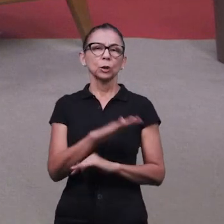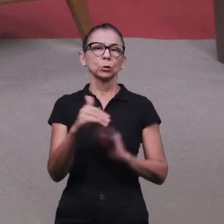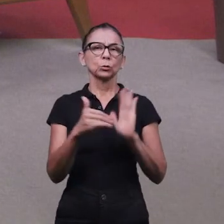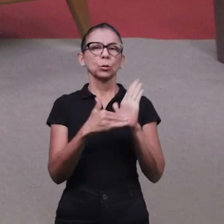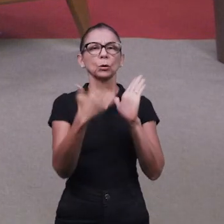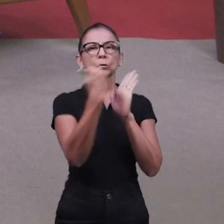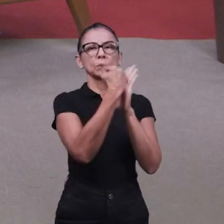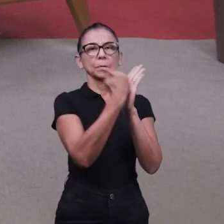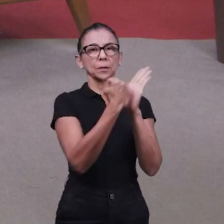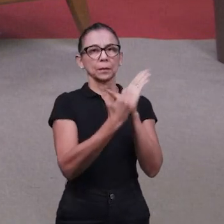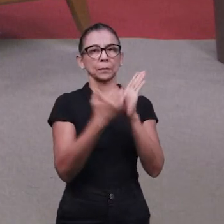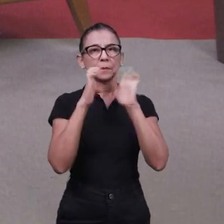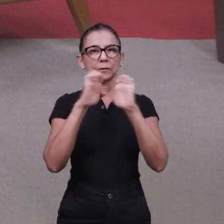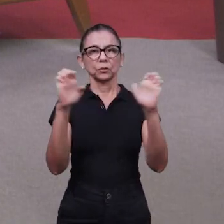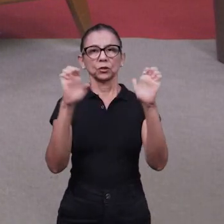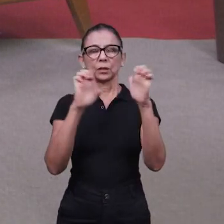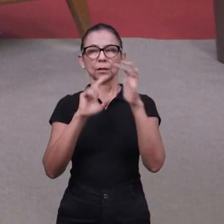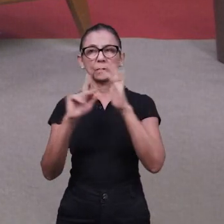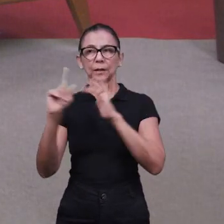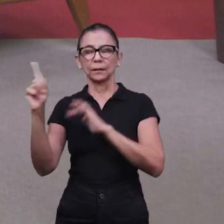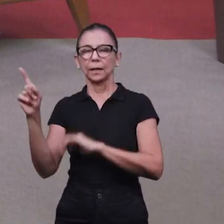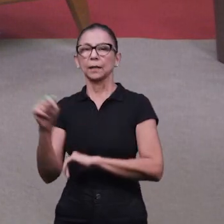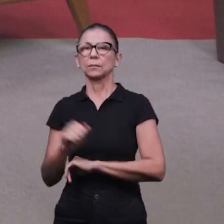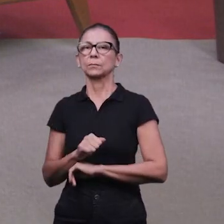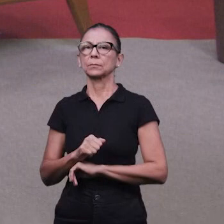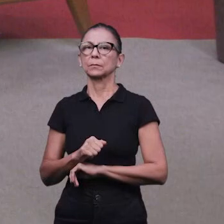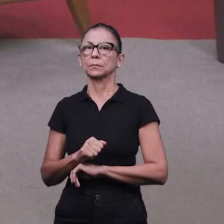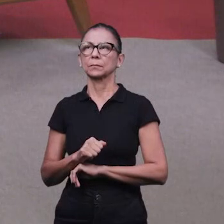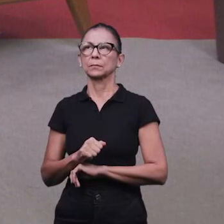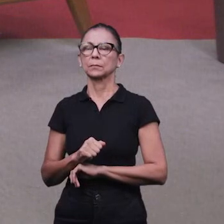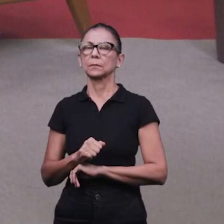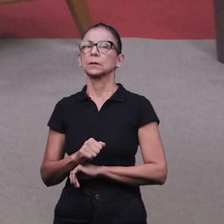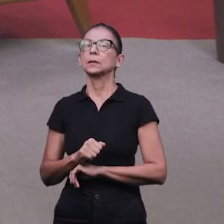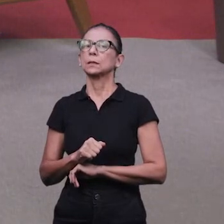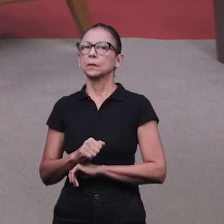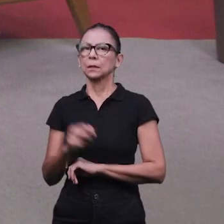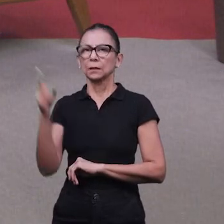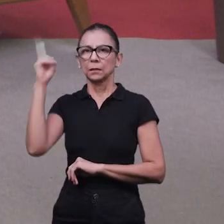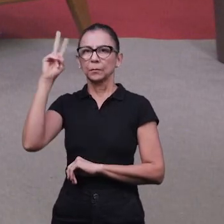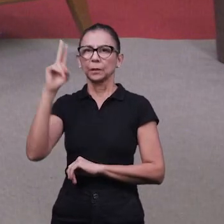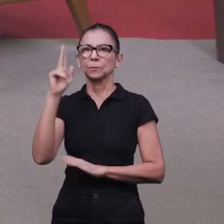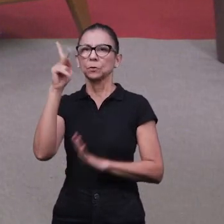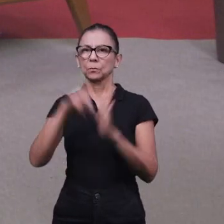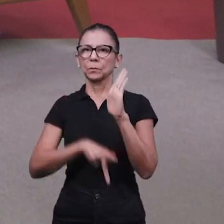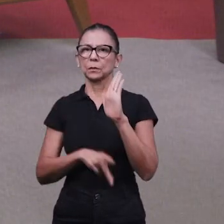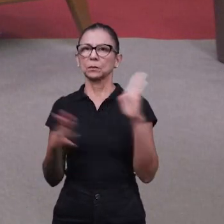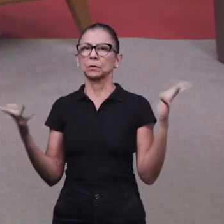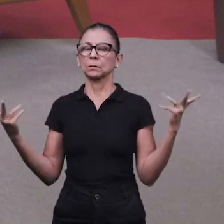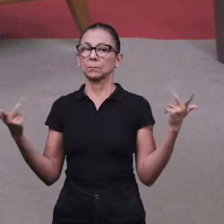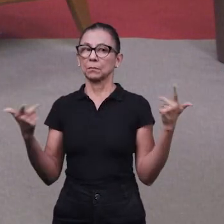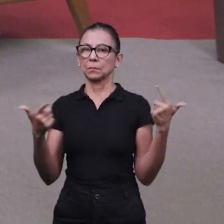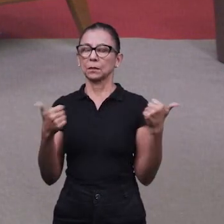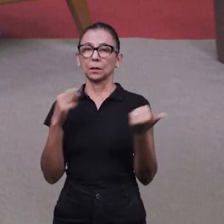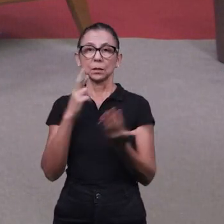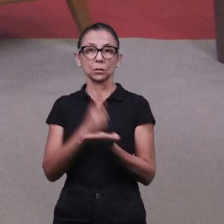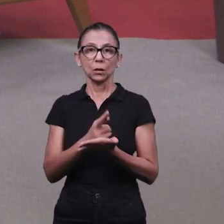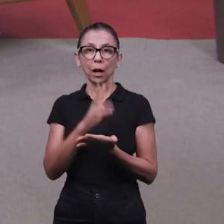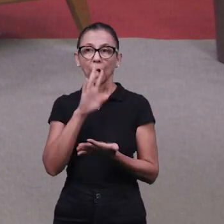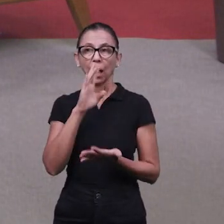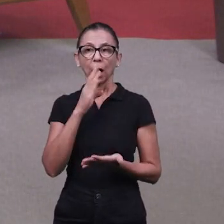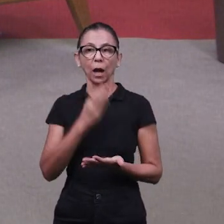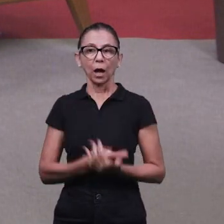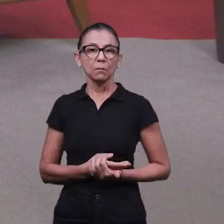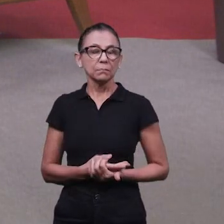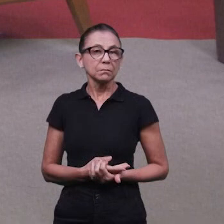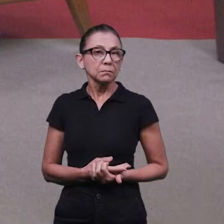Dans toutes les éditions de la promotion de la Nation Évangile éternelle, nous nous rappelons toujours d'un projet merveilleux qui porte des résultats chaque fois